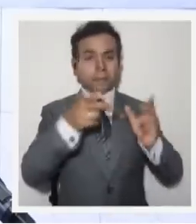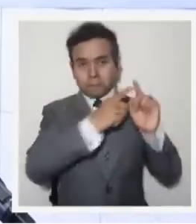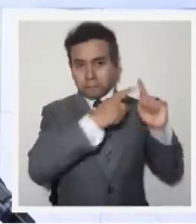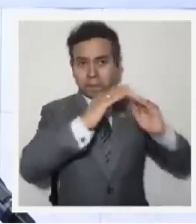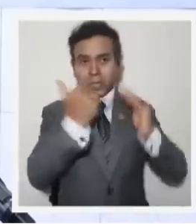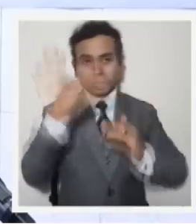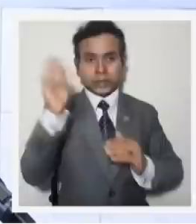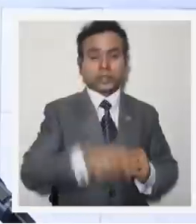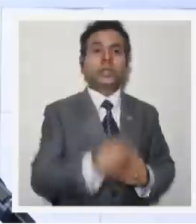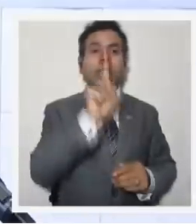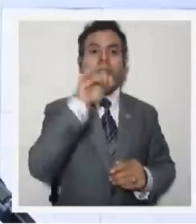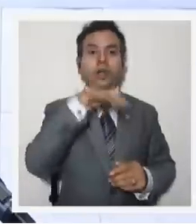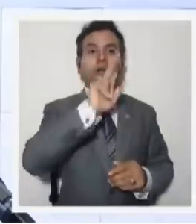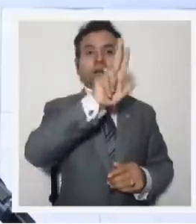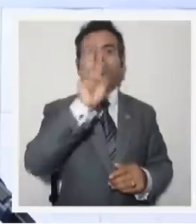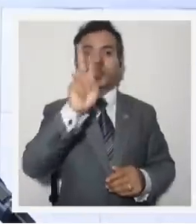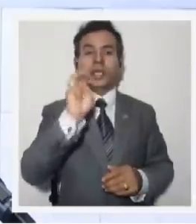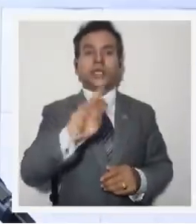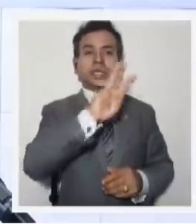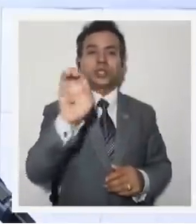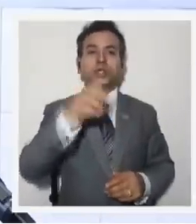227642 জনকে এবং ছাড় পেয়েছেন এ পর্যন্ত